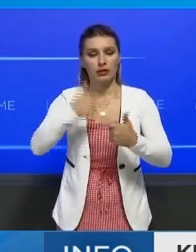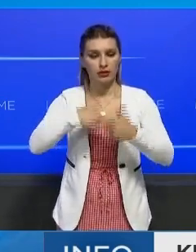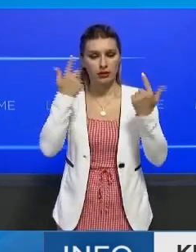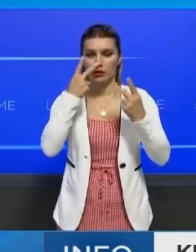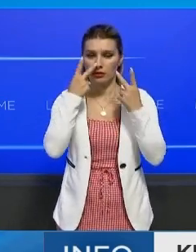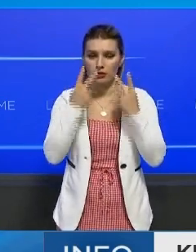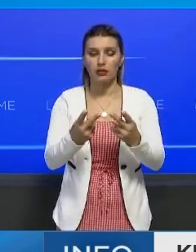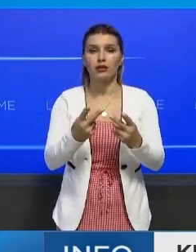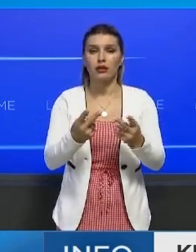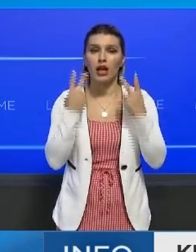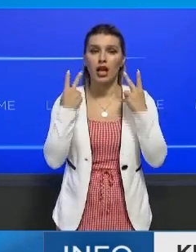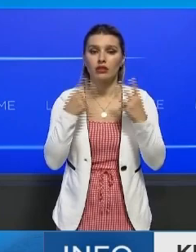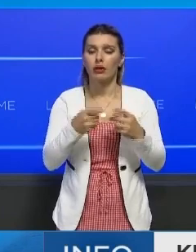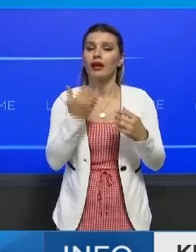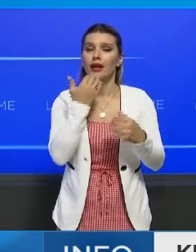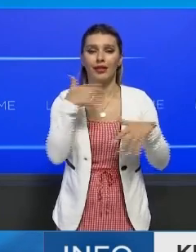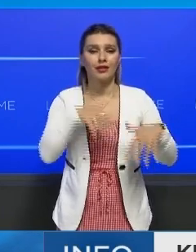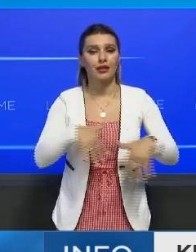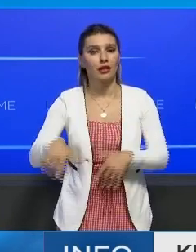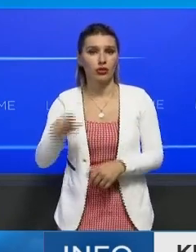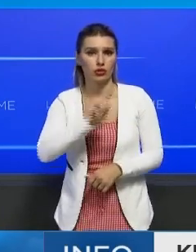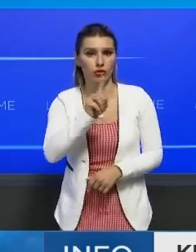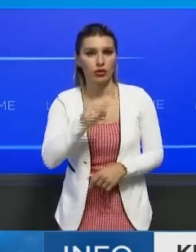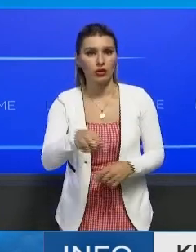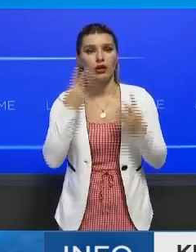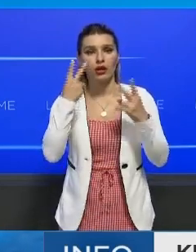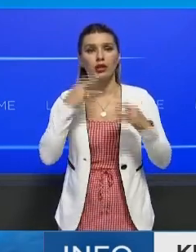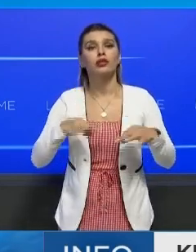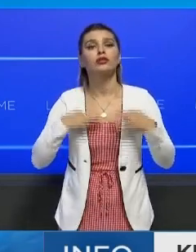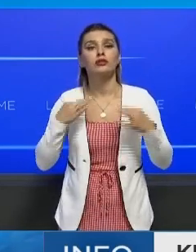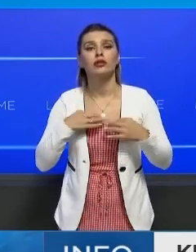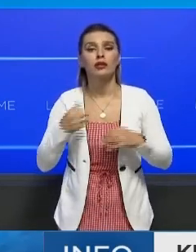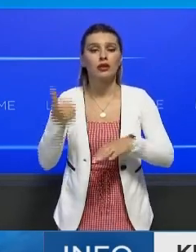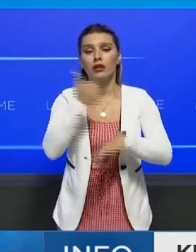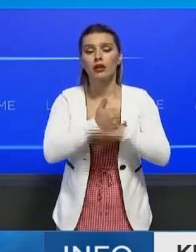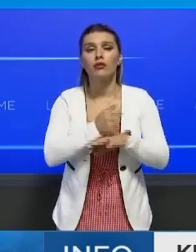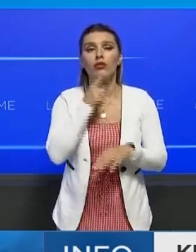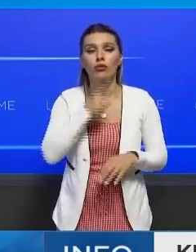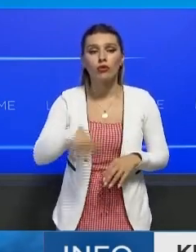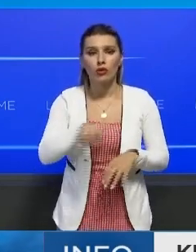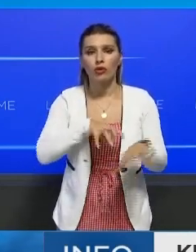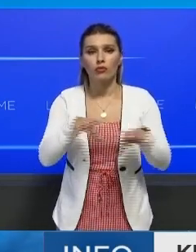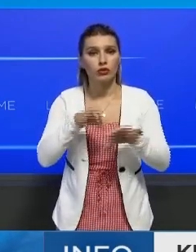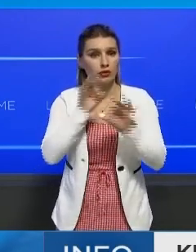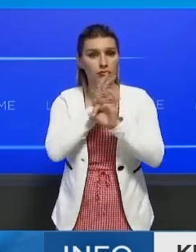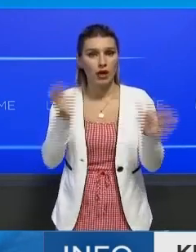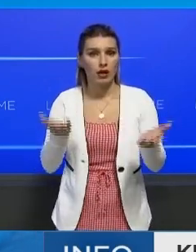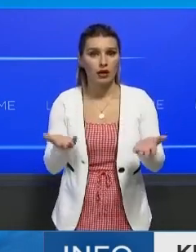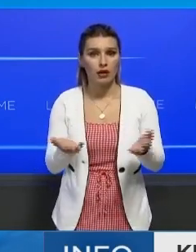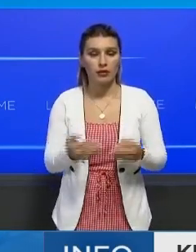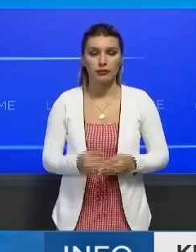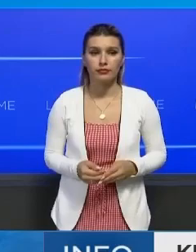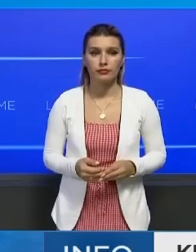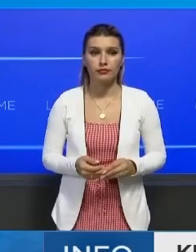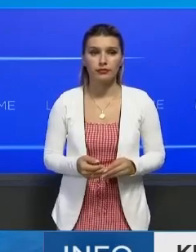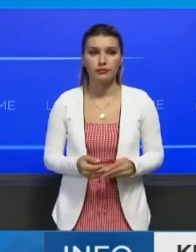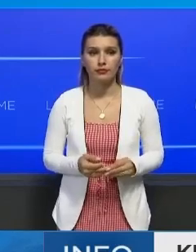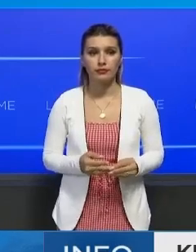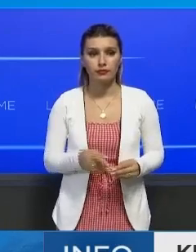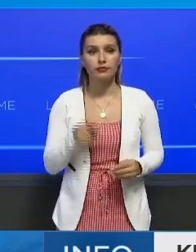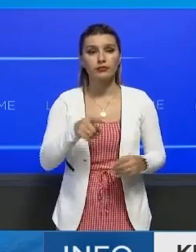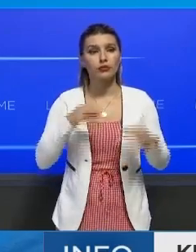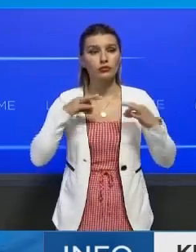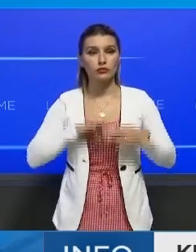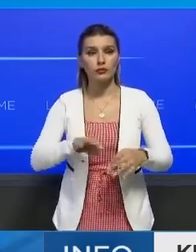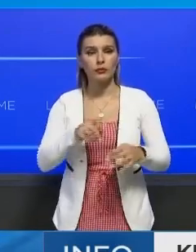këtë punë, se nuk është hajgare me shtyllën e klinikës. Shtylla kryesore e klinikave janë këta punëtorë që pishin sot. Ndërsa kryetari i sindikatës